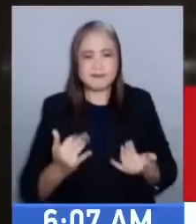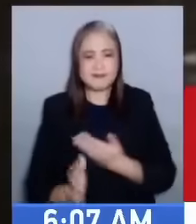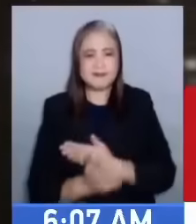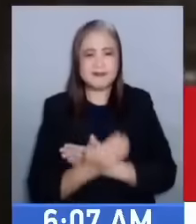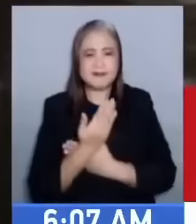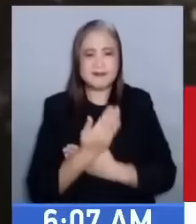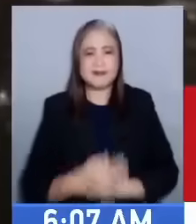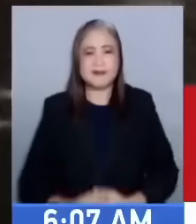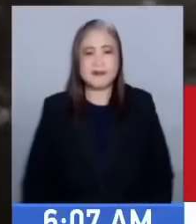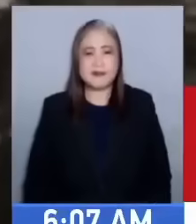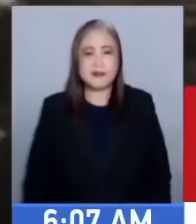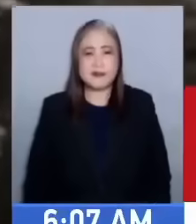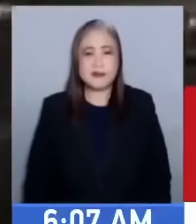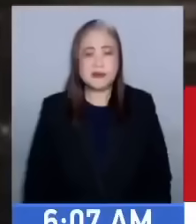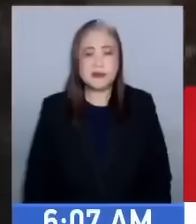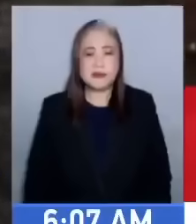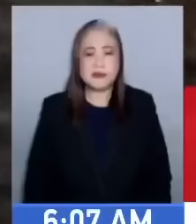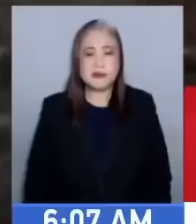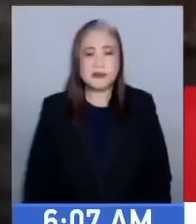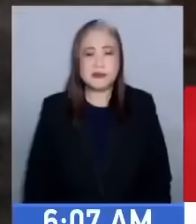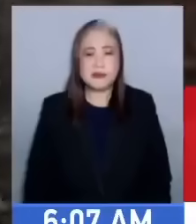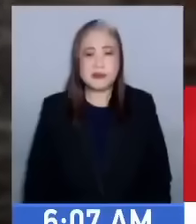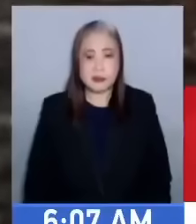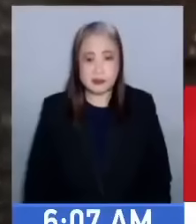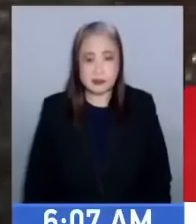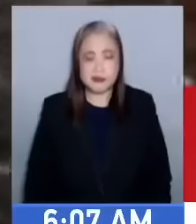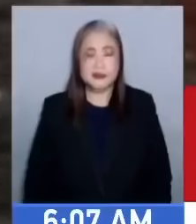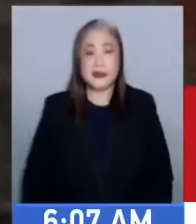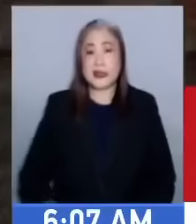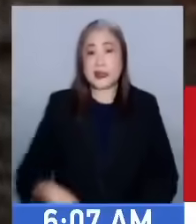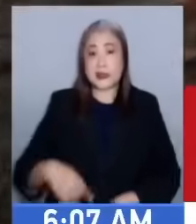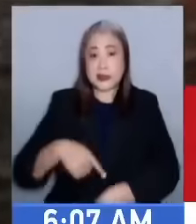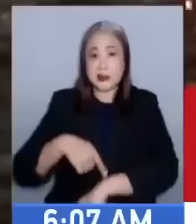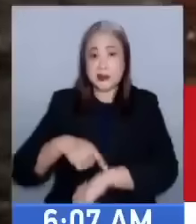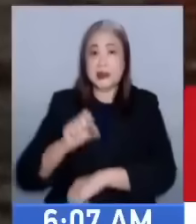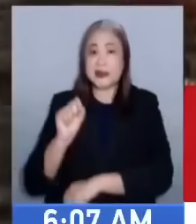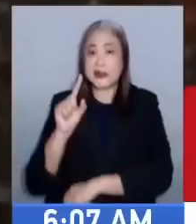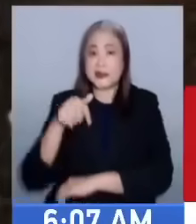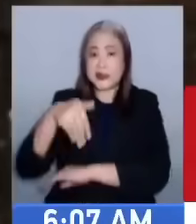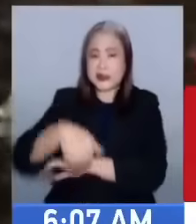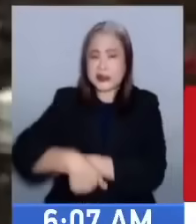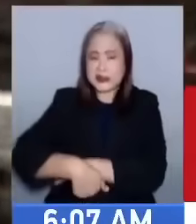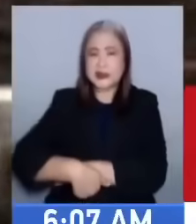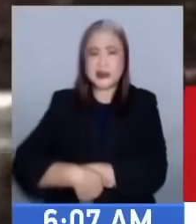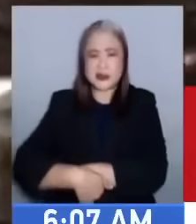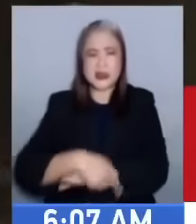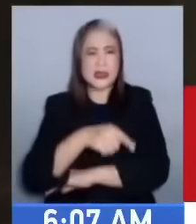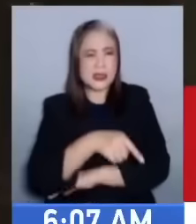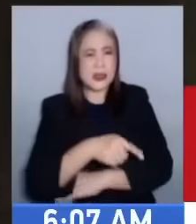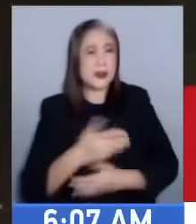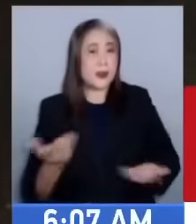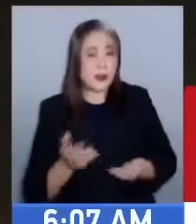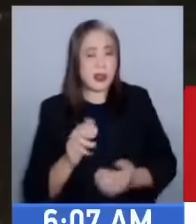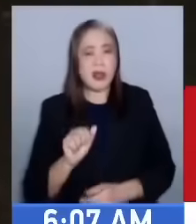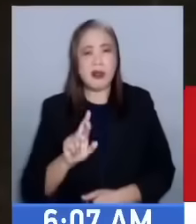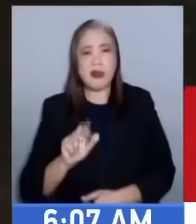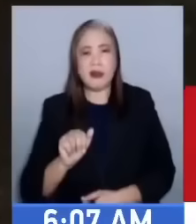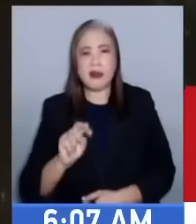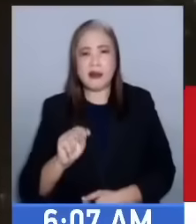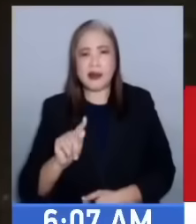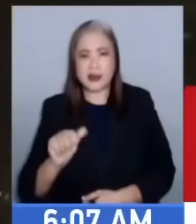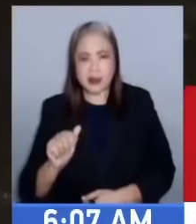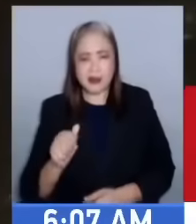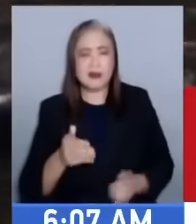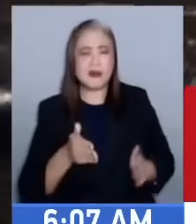umaga Pasado 11 na kagabi mataas pa rin ang baha sa bahaging ito ng Araneta Avenue sa Quezon City sa bungad abot